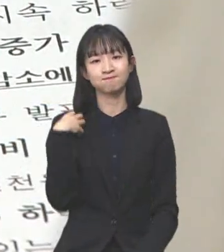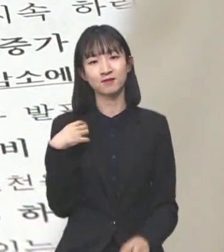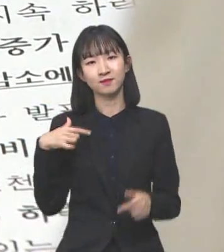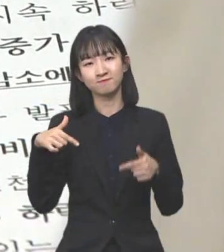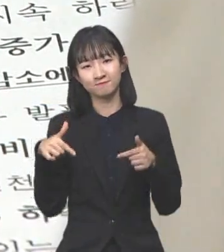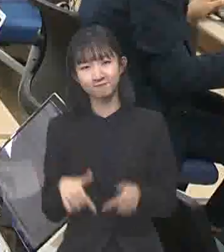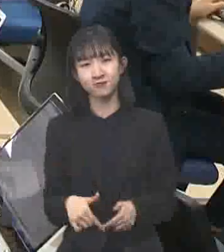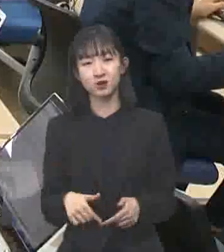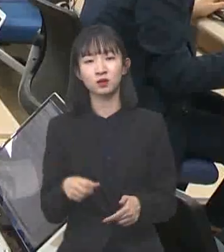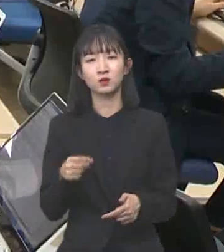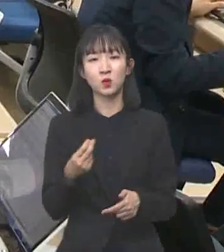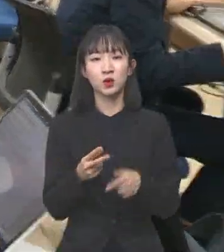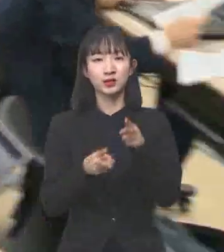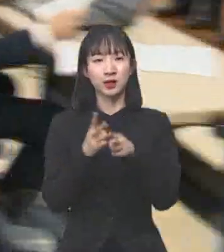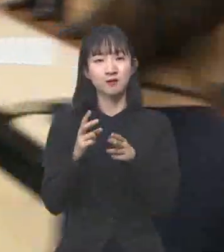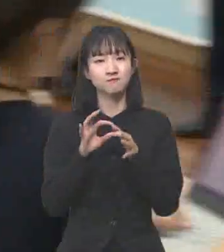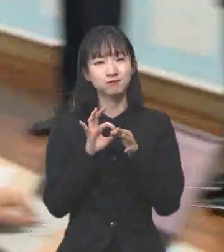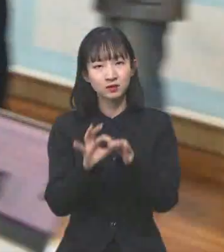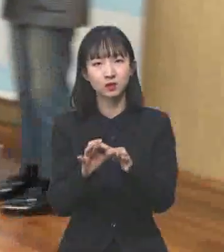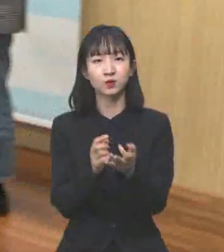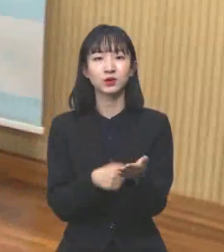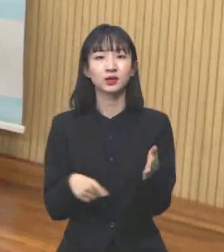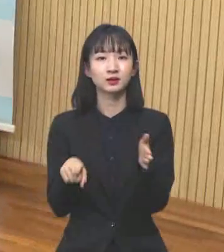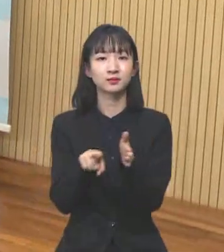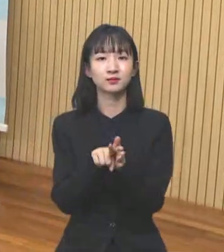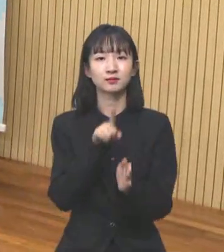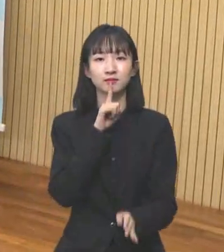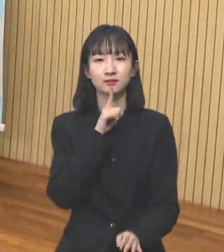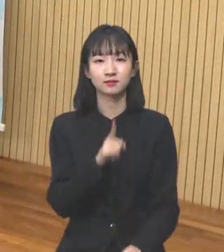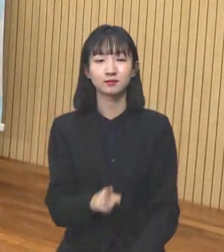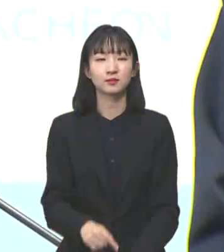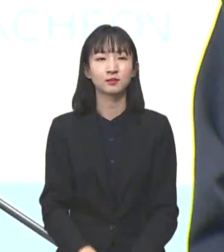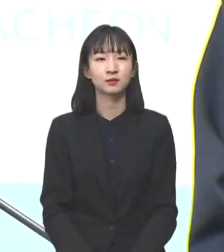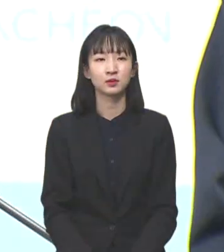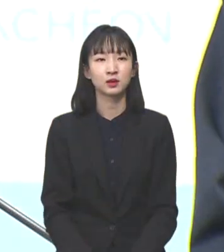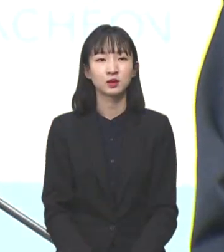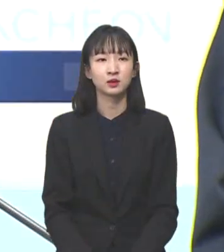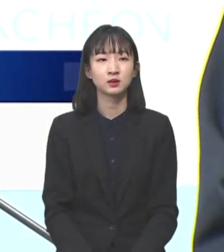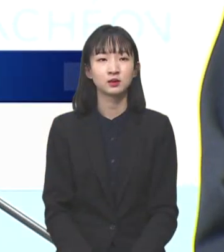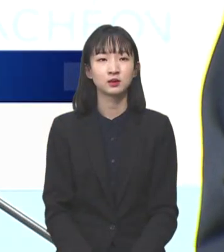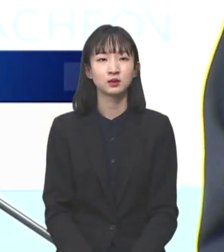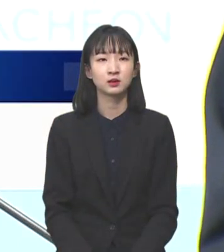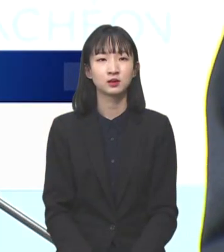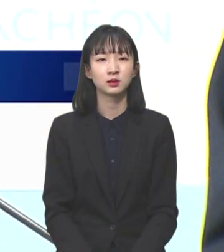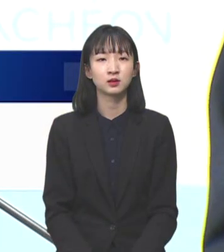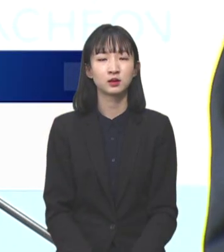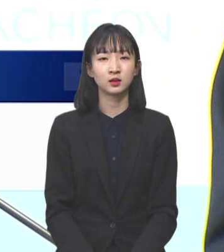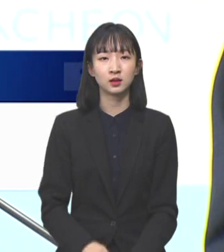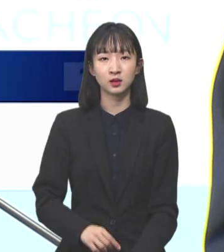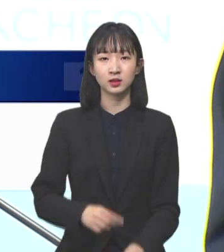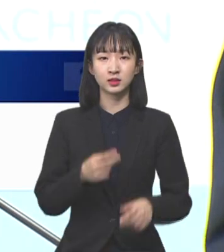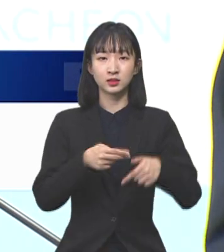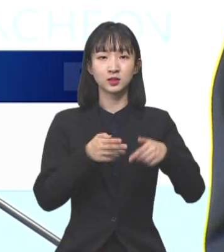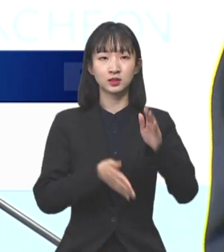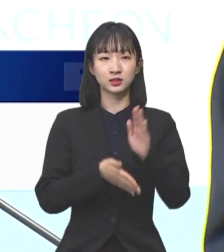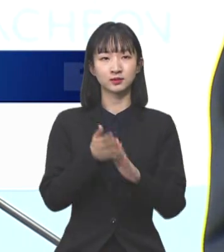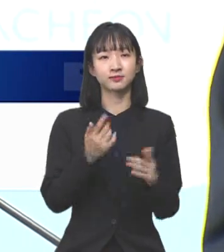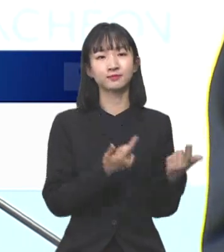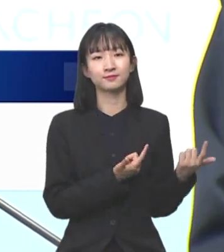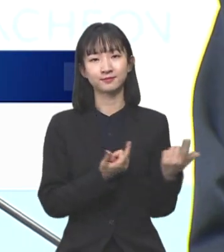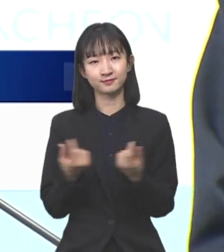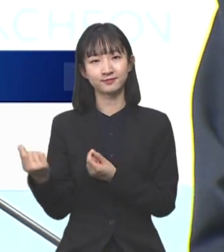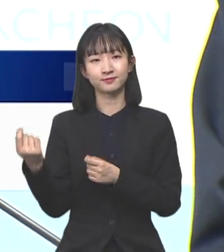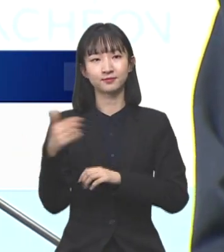지속가능한 사업을 위한 취지 라는 설명입니다 그래서 좀 모든 궁극의 다 같은 순으로 통일을 하고자